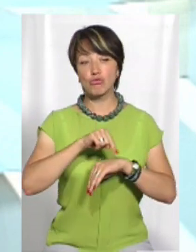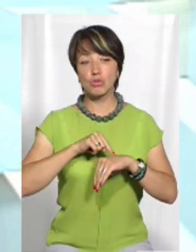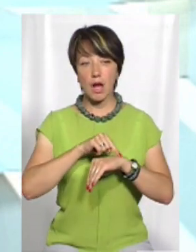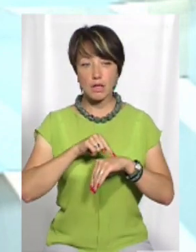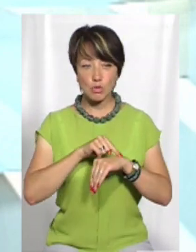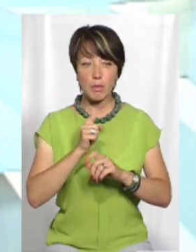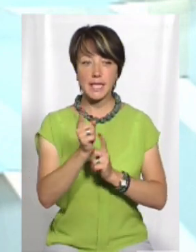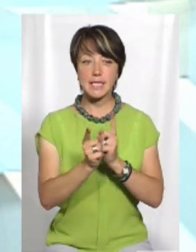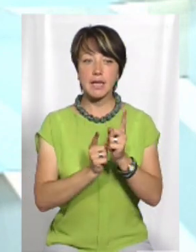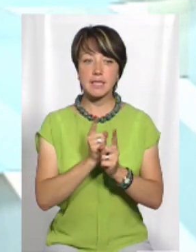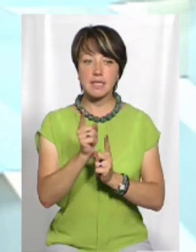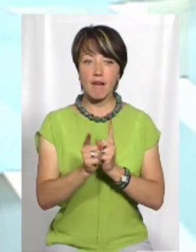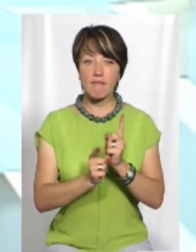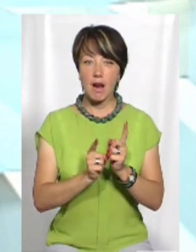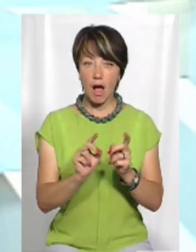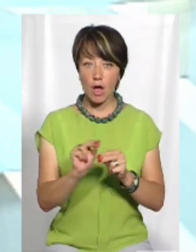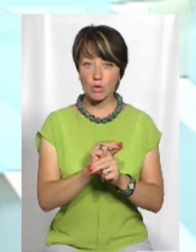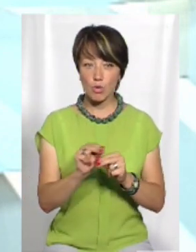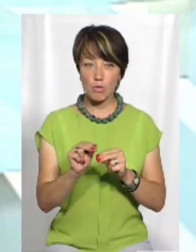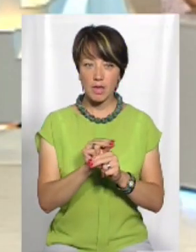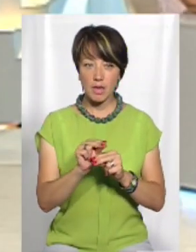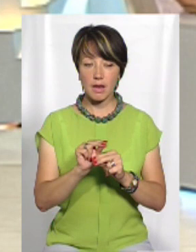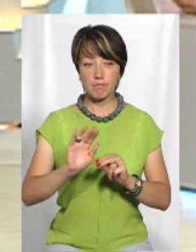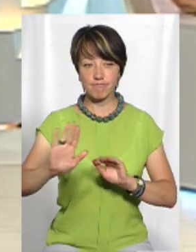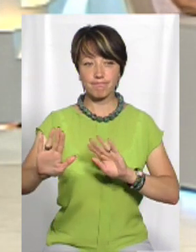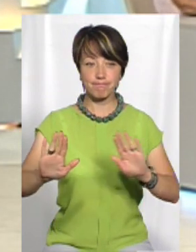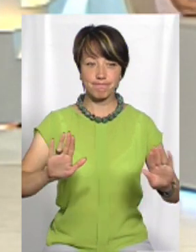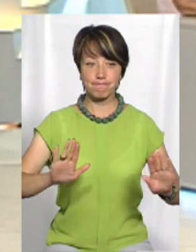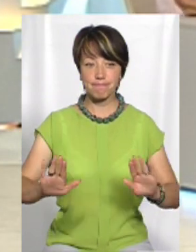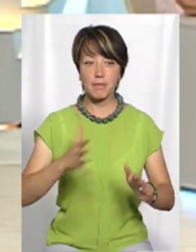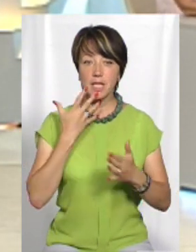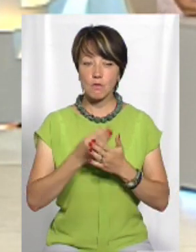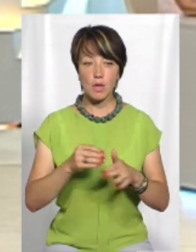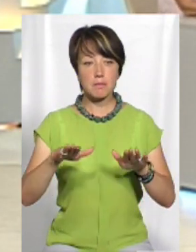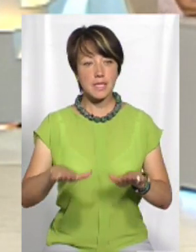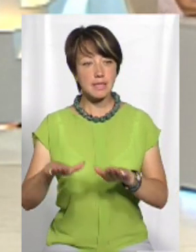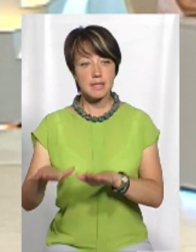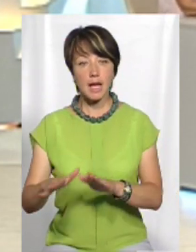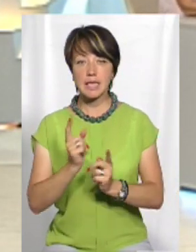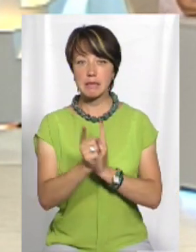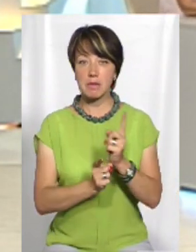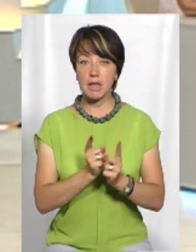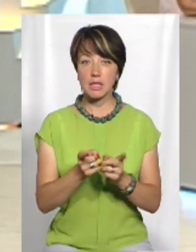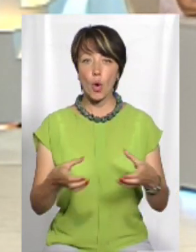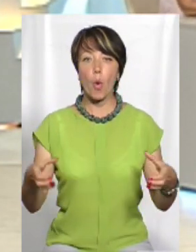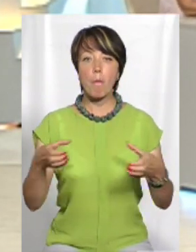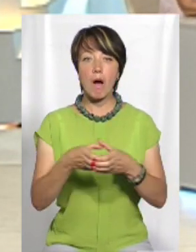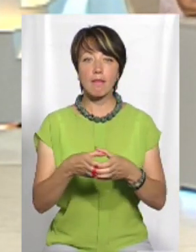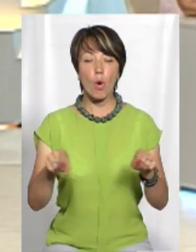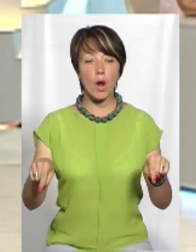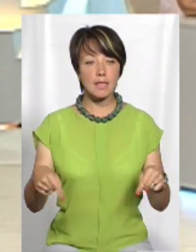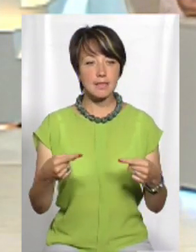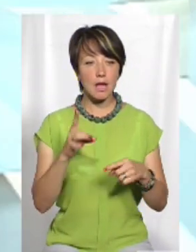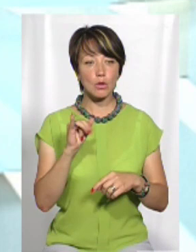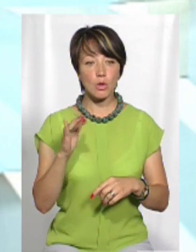з реставраторами відтиснули, кажуть, в один одного на свої місця. Ну, а по-друге, змінилася команда організаторів.